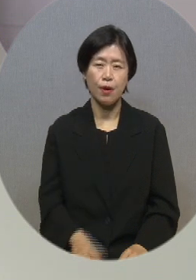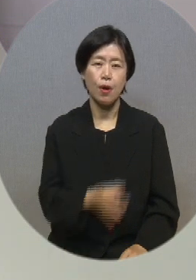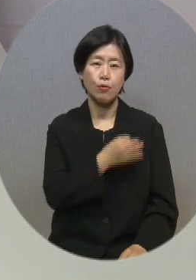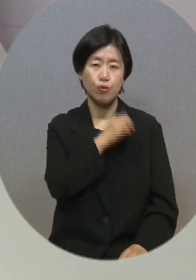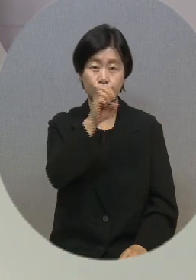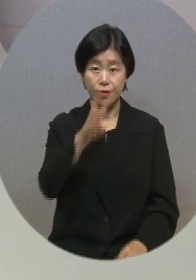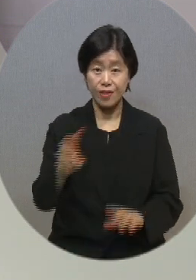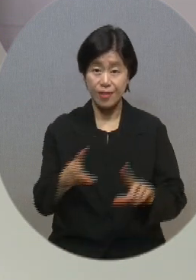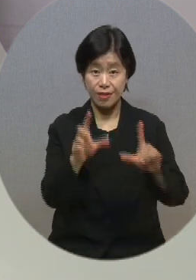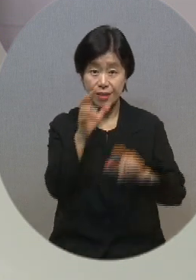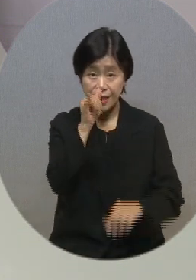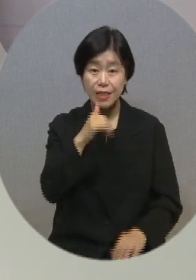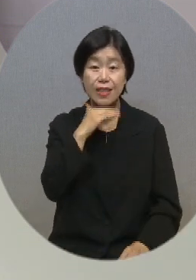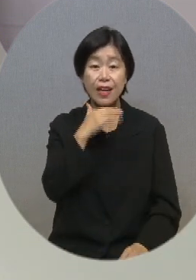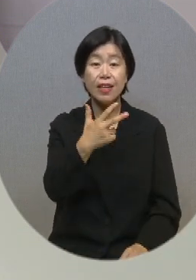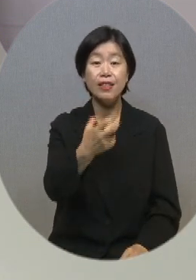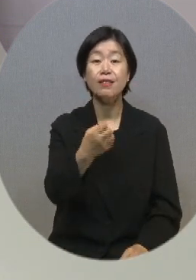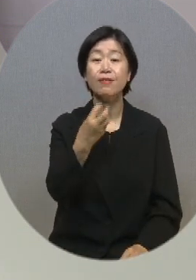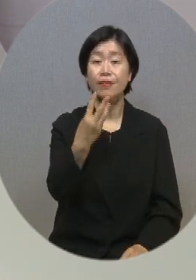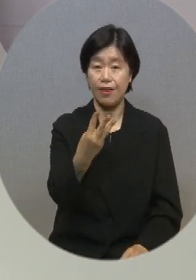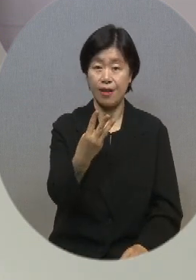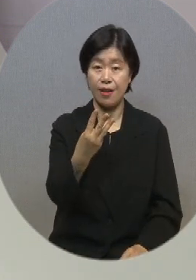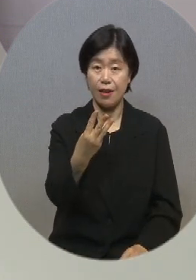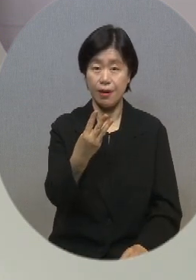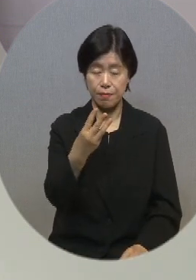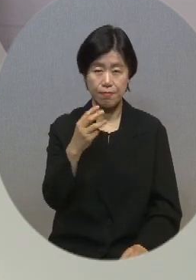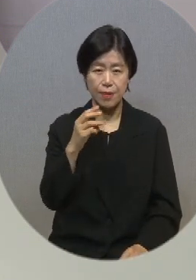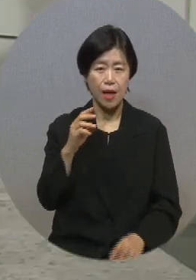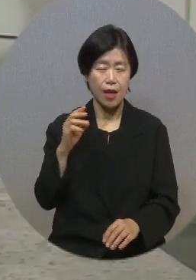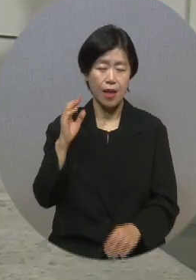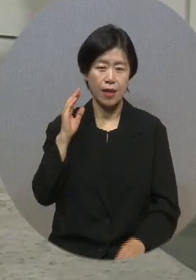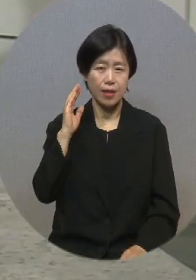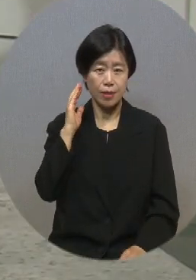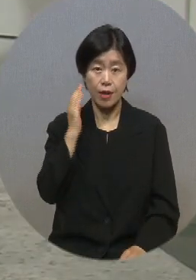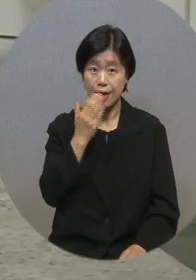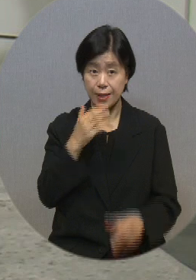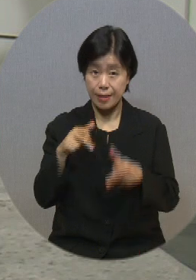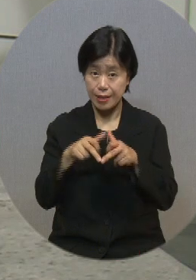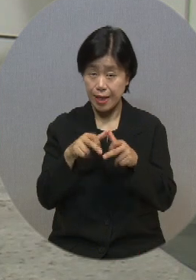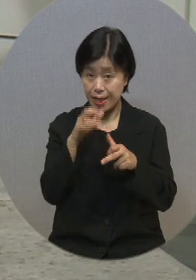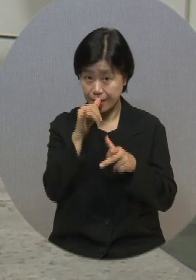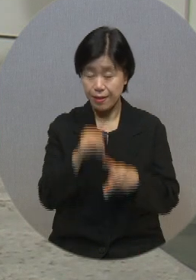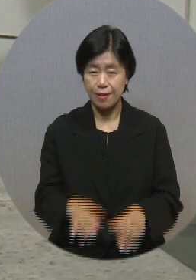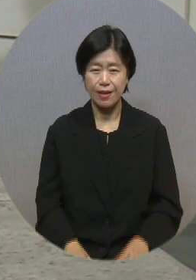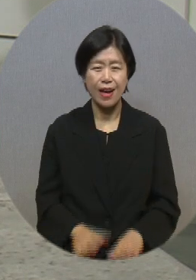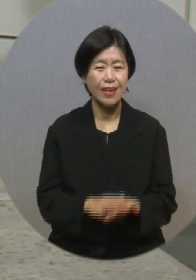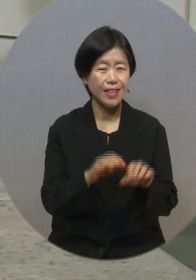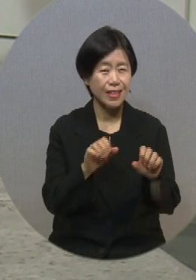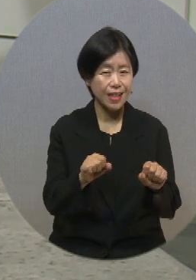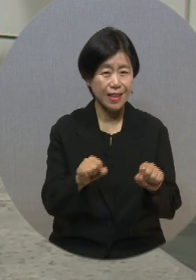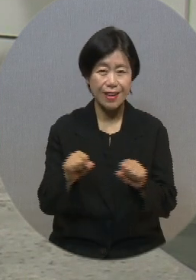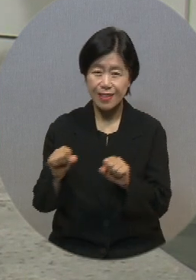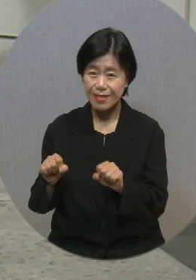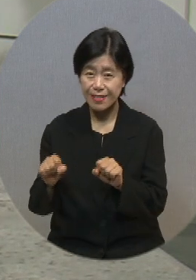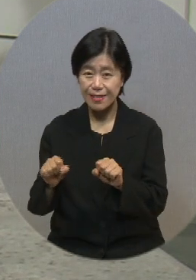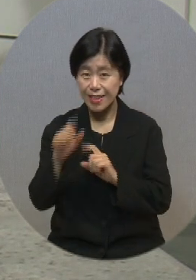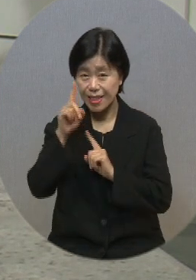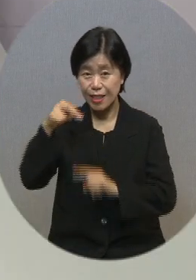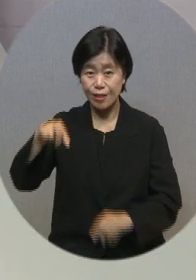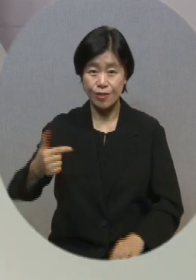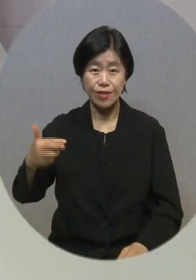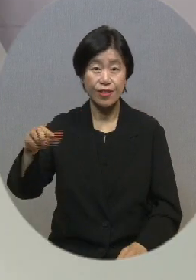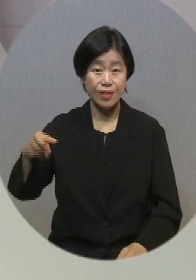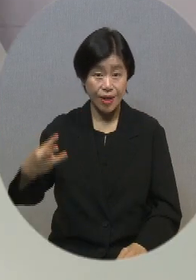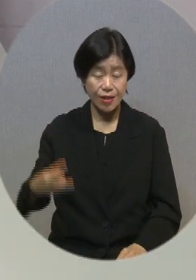청각 장애이신 이순철님이 되겠습니다. 안녕하십니까? 네, 안녕하세요. 이순철입니다. 네,